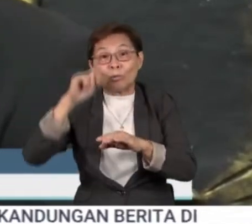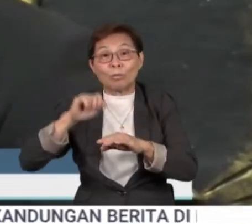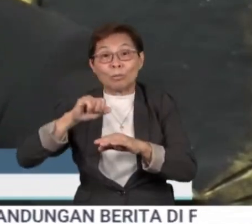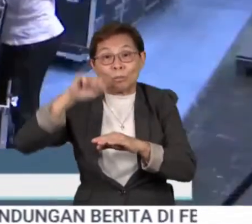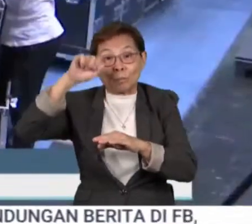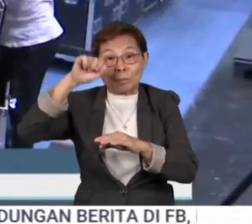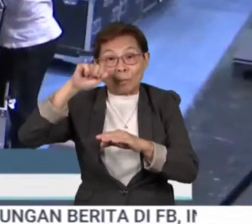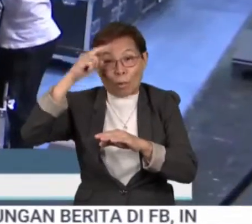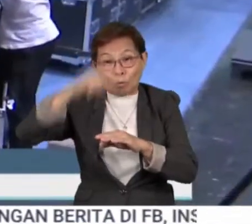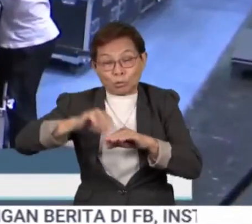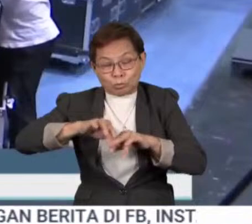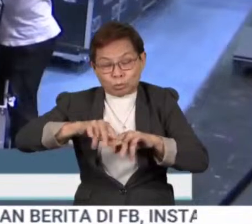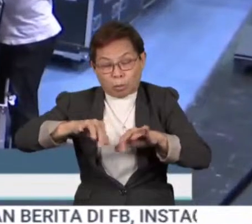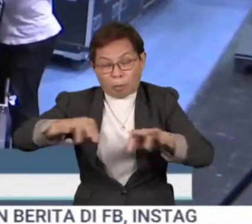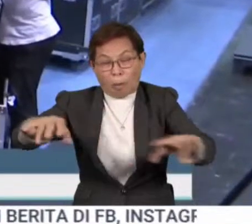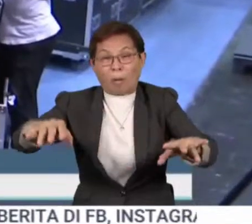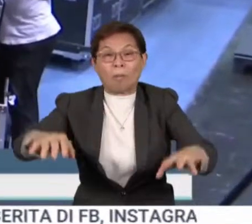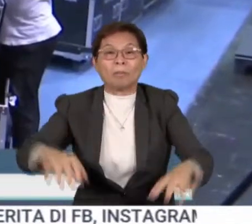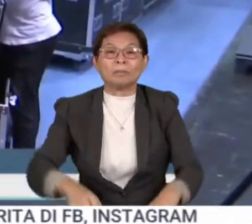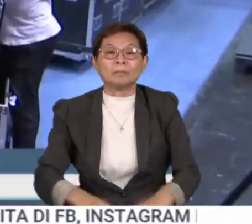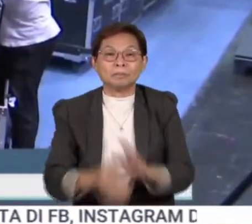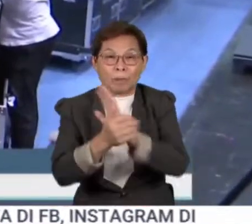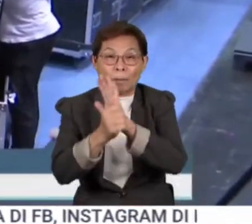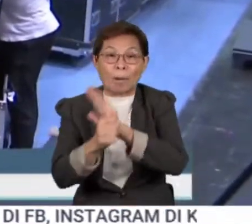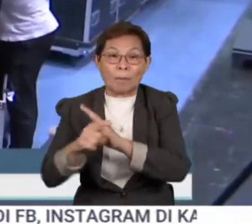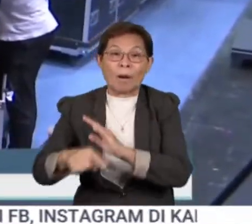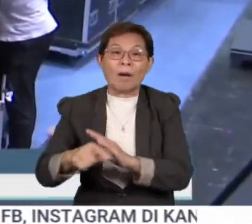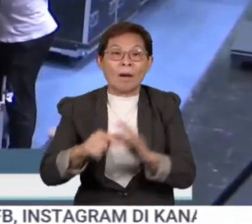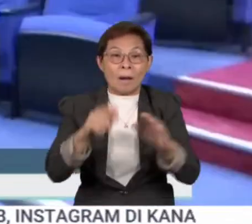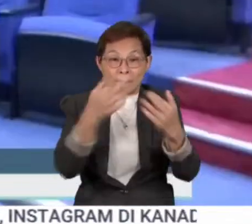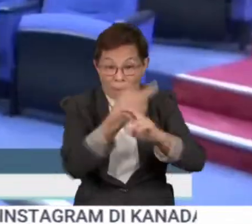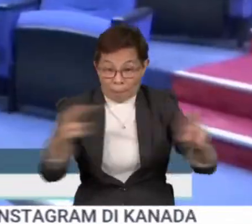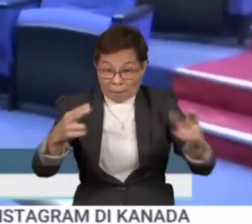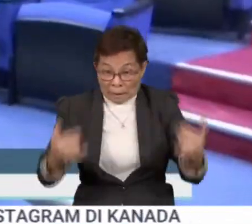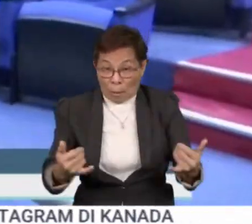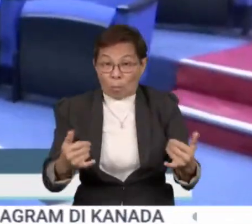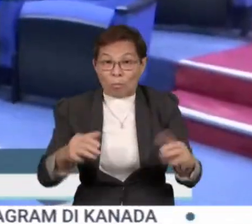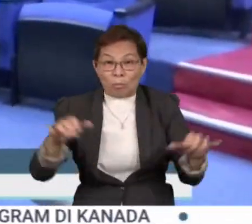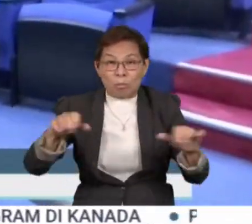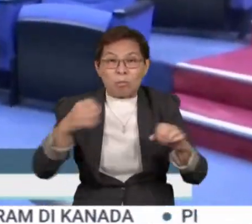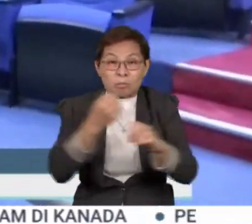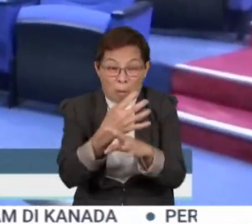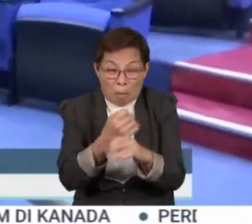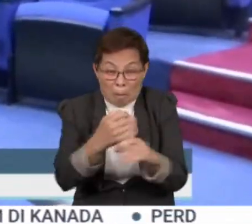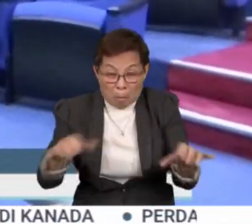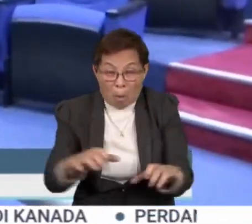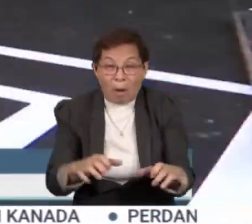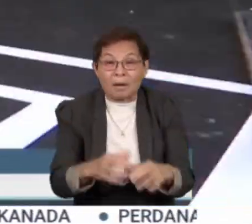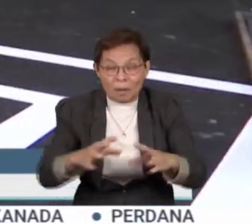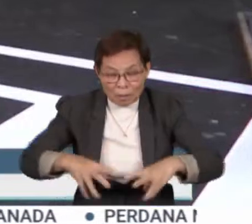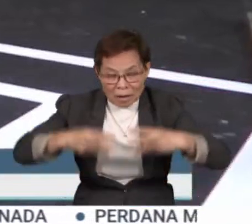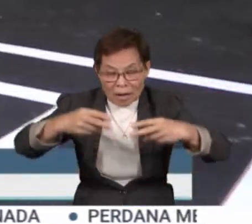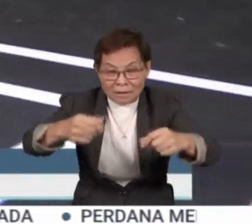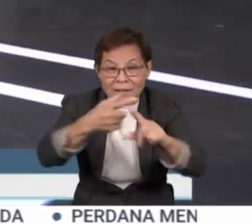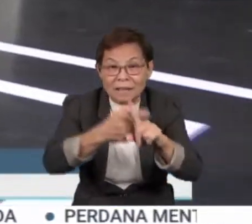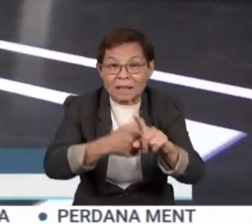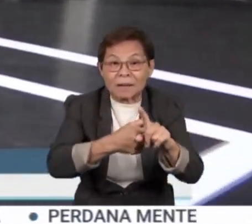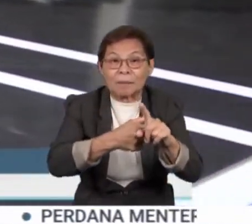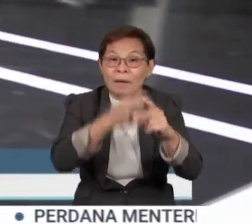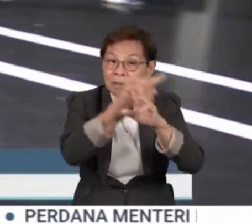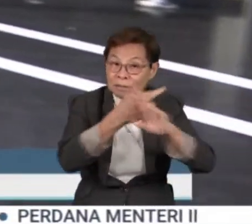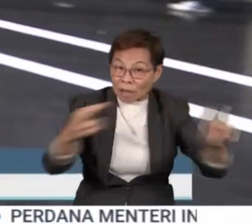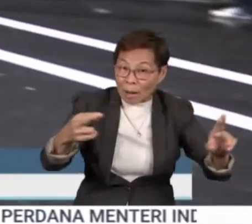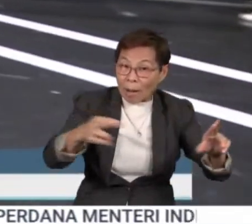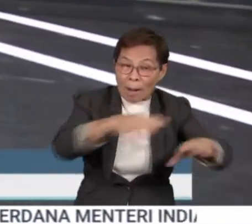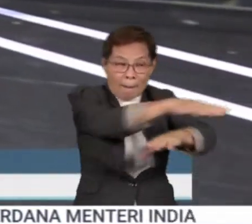seni budaya mereka. Persiapan akhir kini giat diadakan dan setakat ini berjalan lancar sama ada daripada aspek